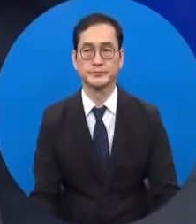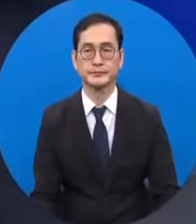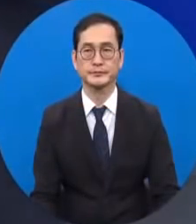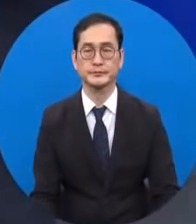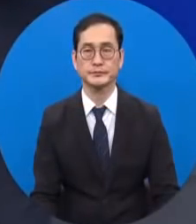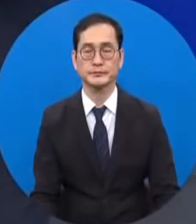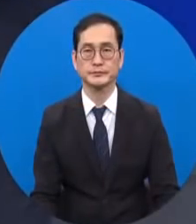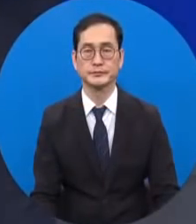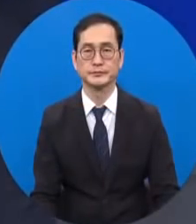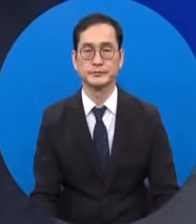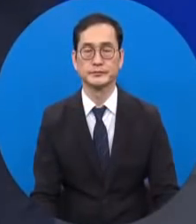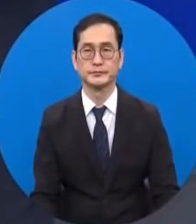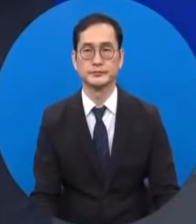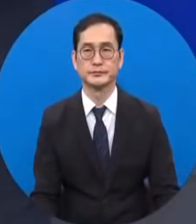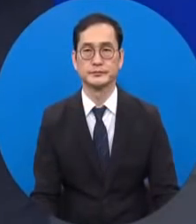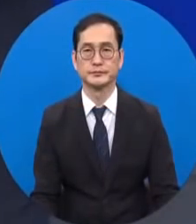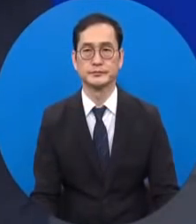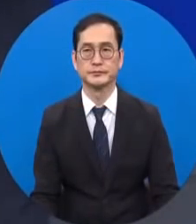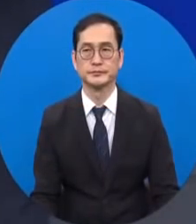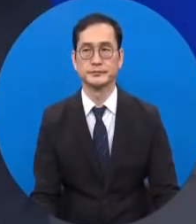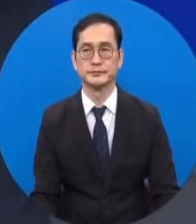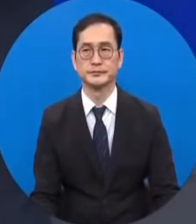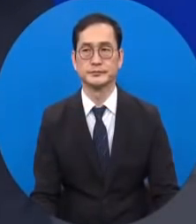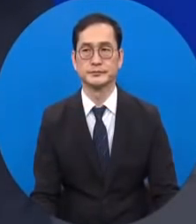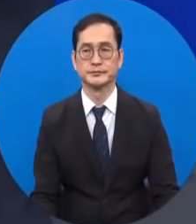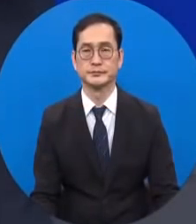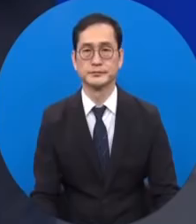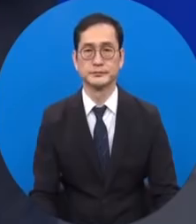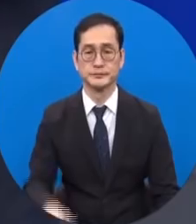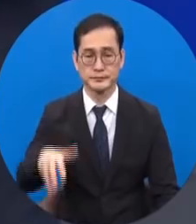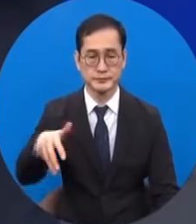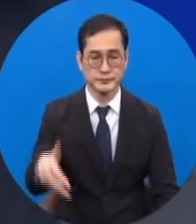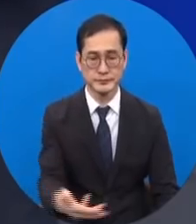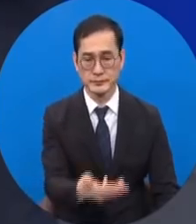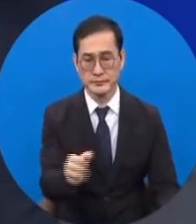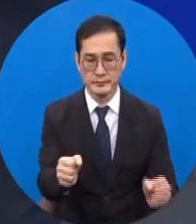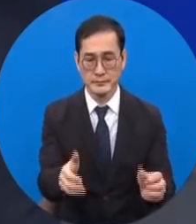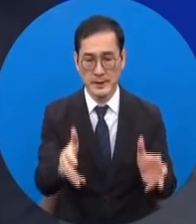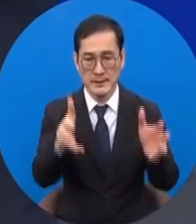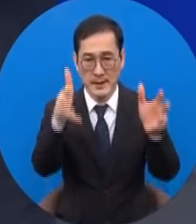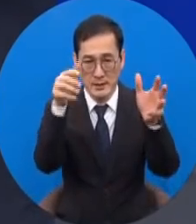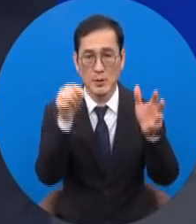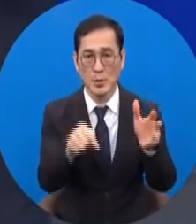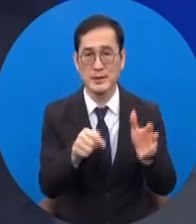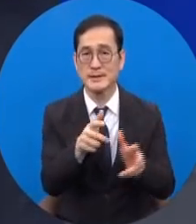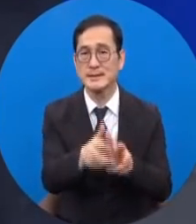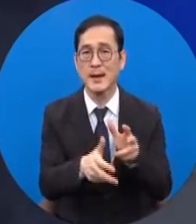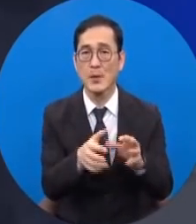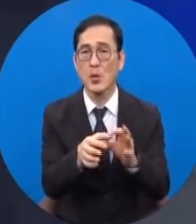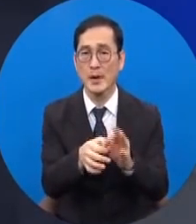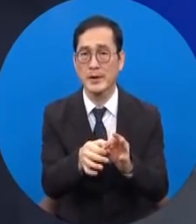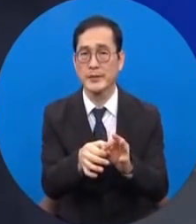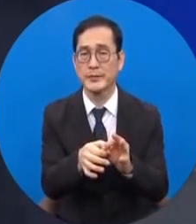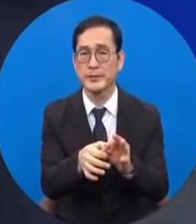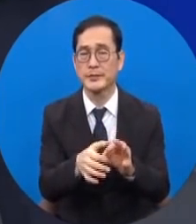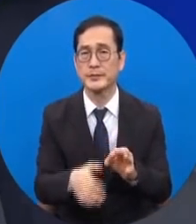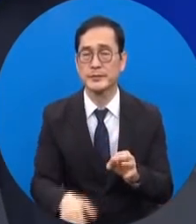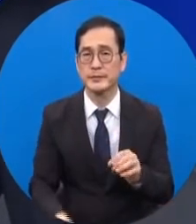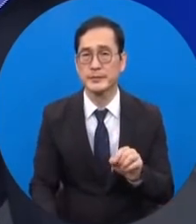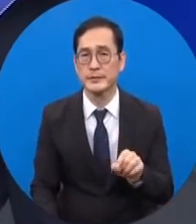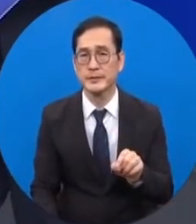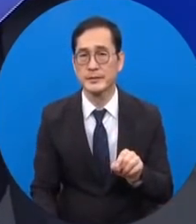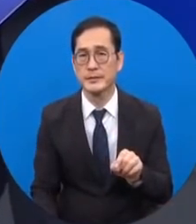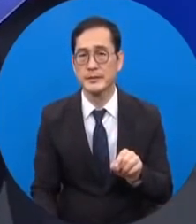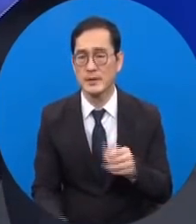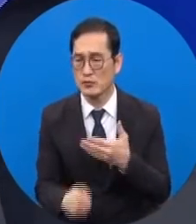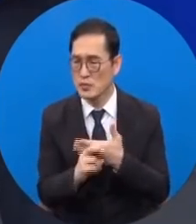자 대선 하루 남겨둔 시 점 대장동 개발사업을 들어 둘러싼 의혹이 또 막판 변수로